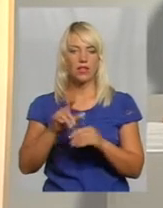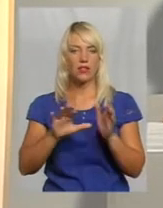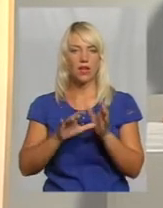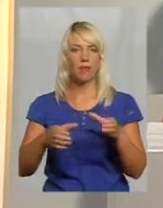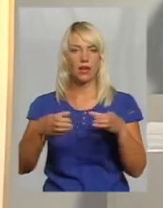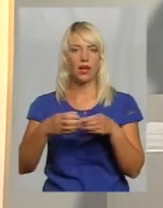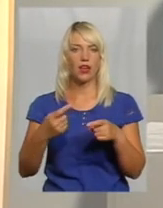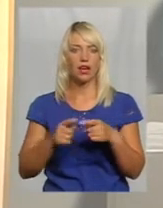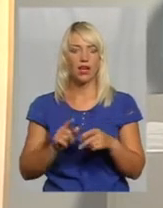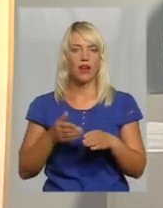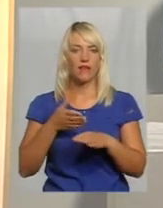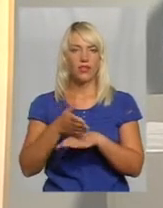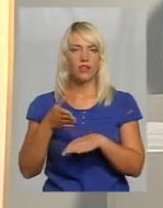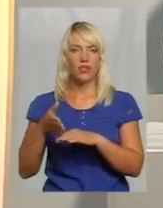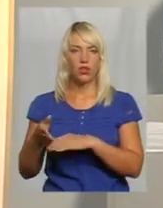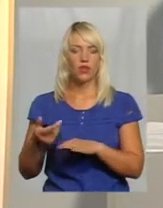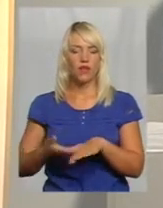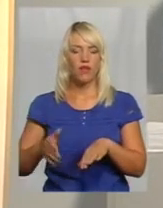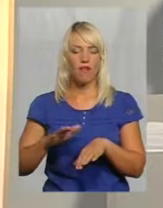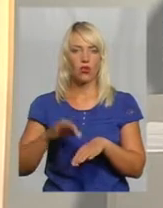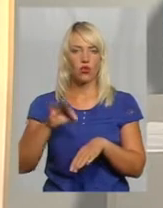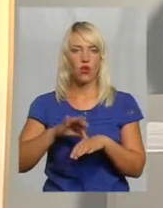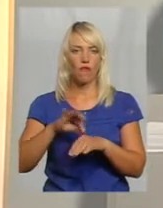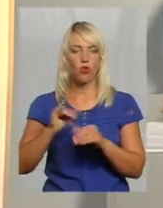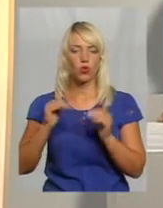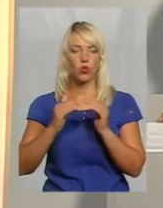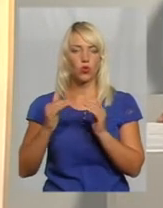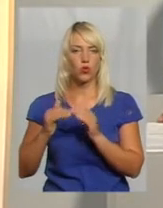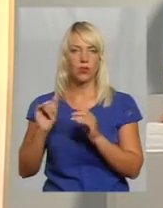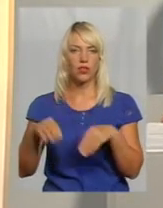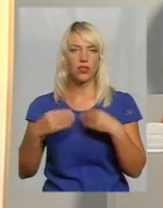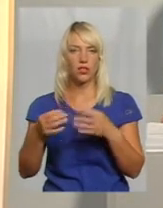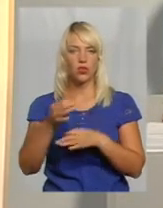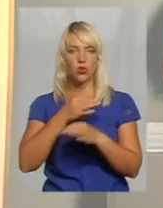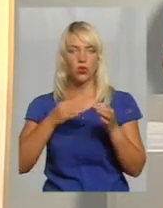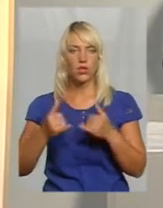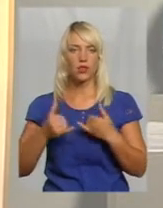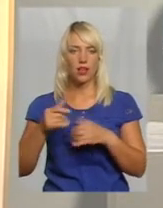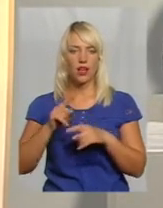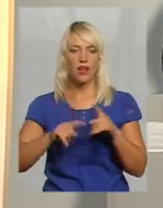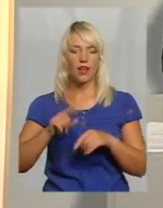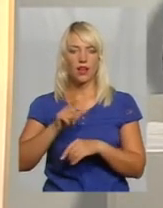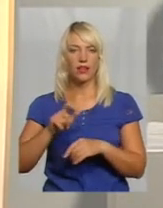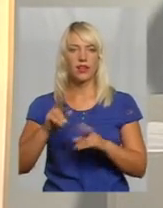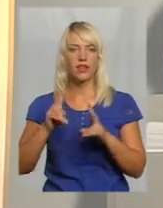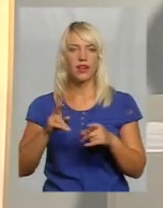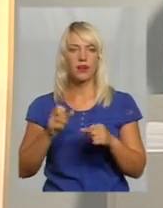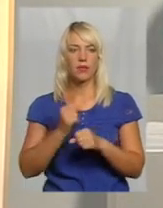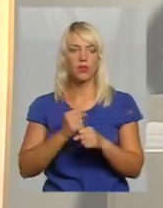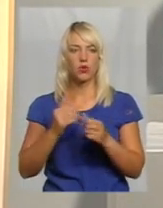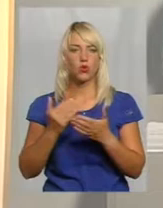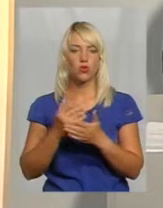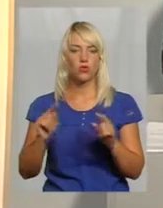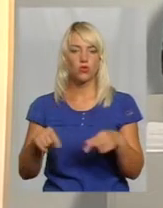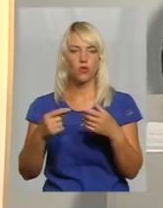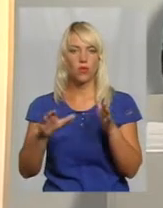відвідування хронічних важкохворих удома та надання консультацій для рідних. Отож, як працює новостворена